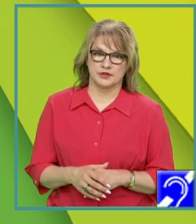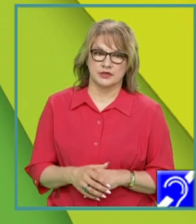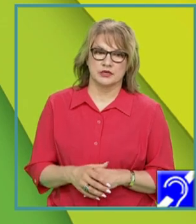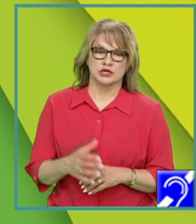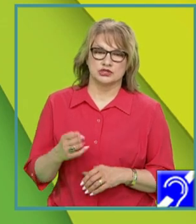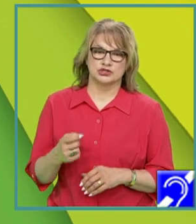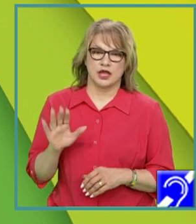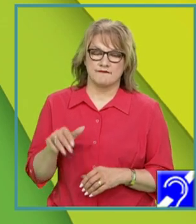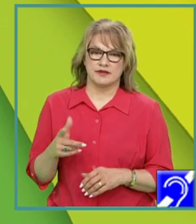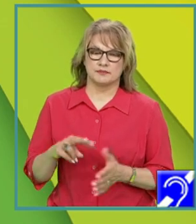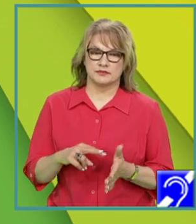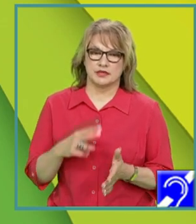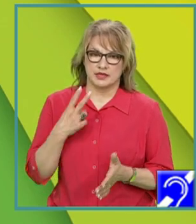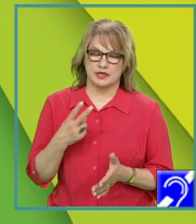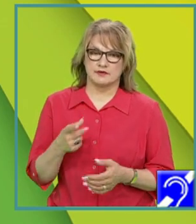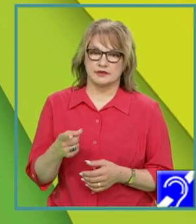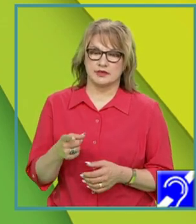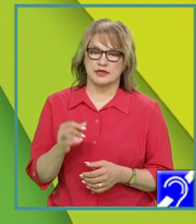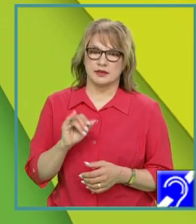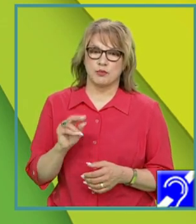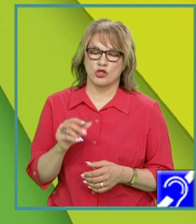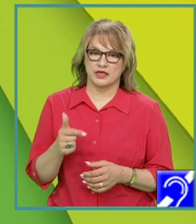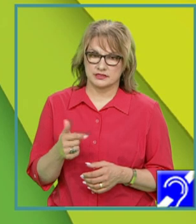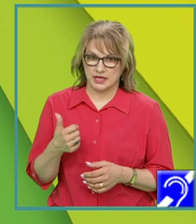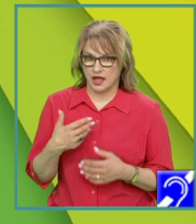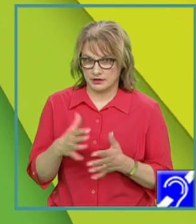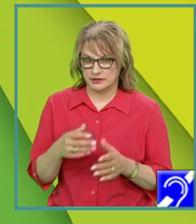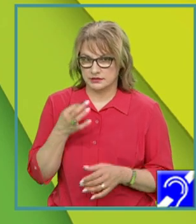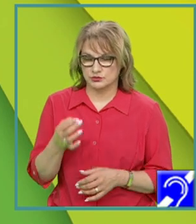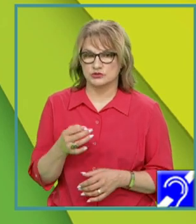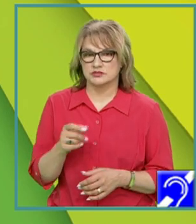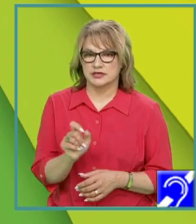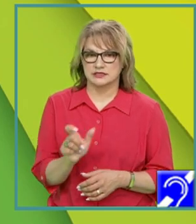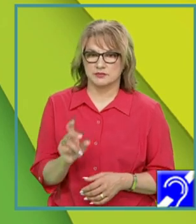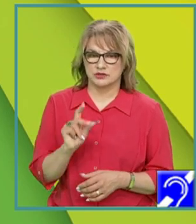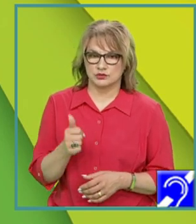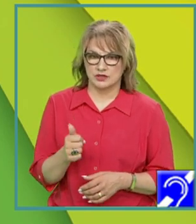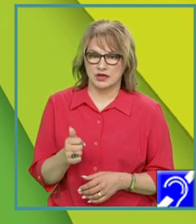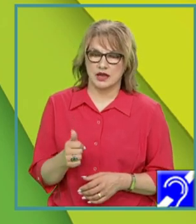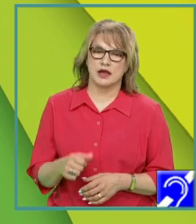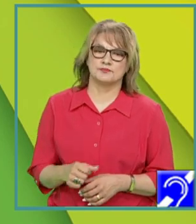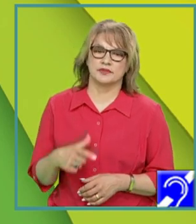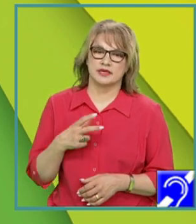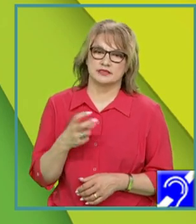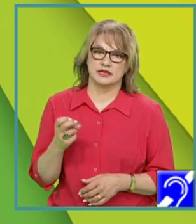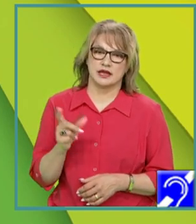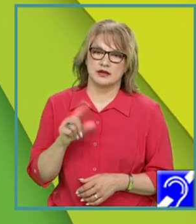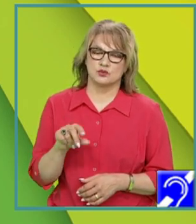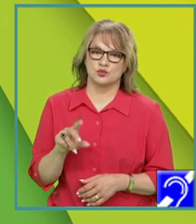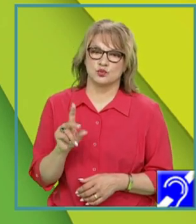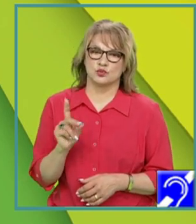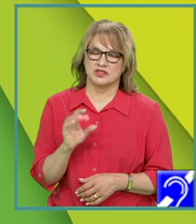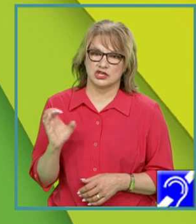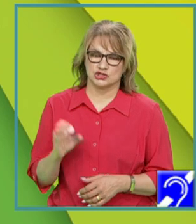ceea ce avem în ipoteza probleme și anume că segmentul de Ham este egal cu